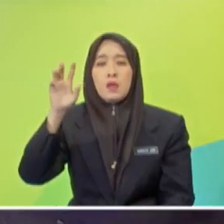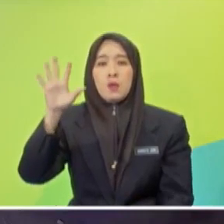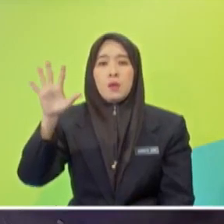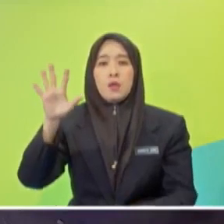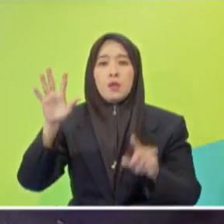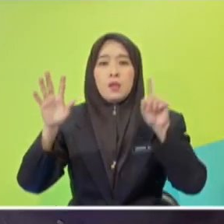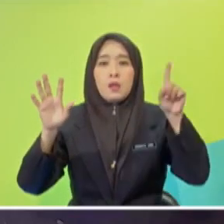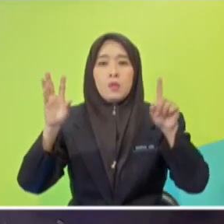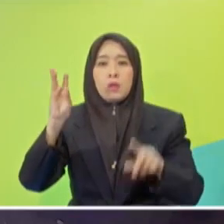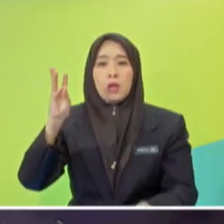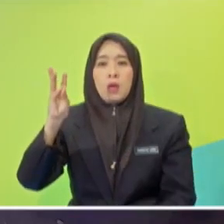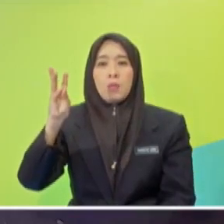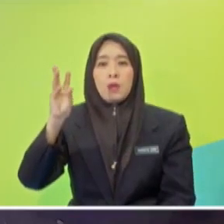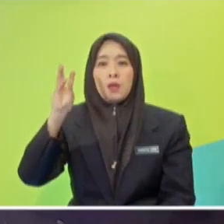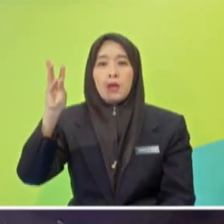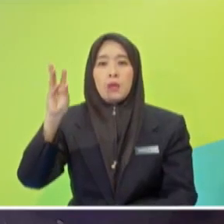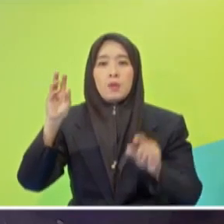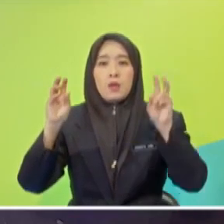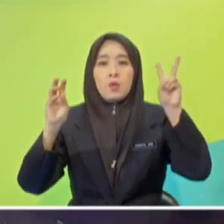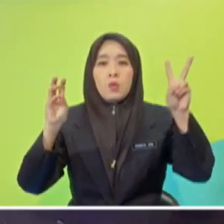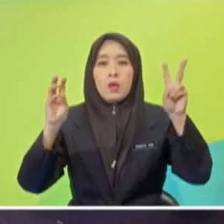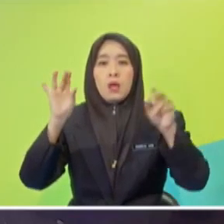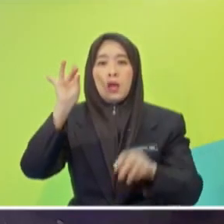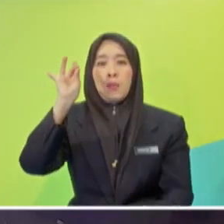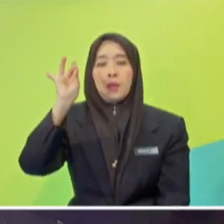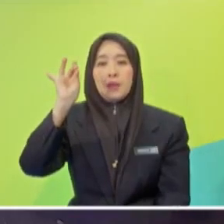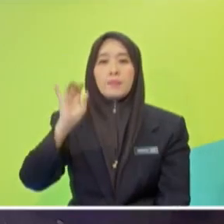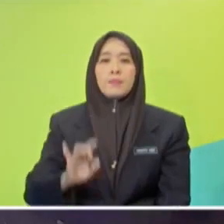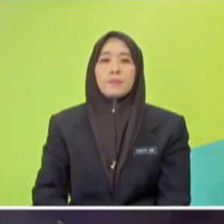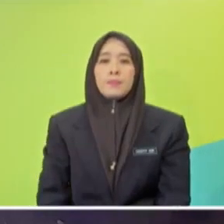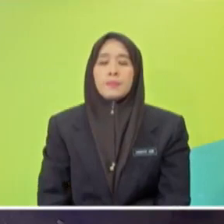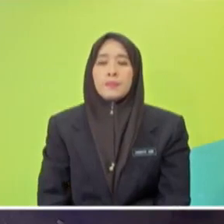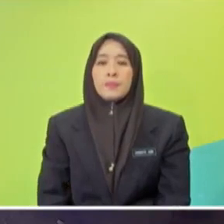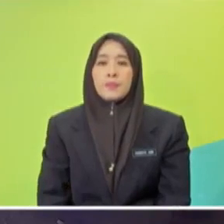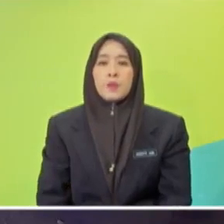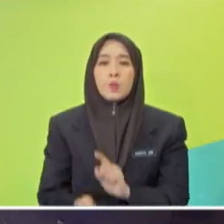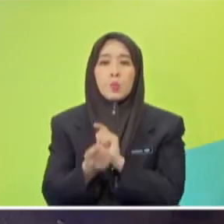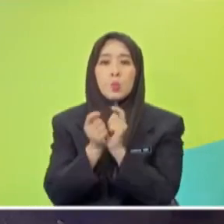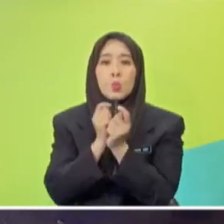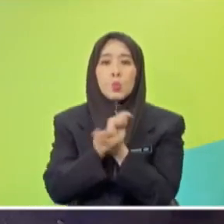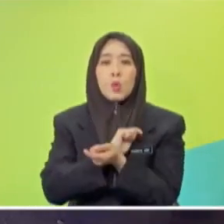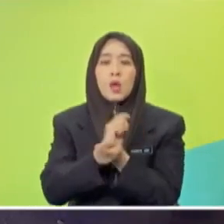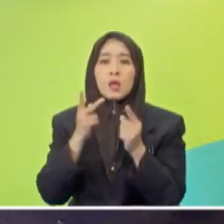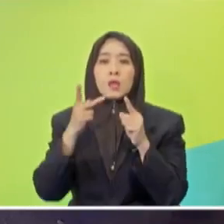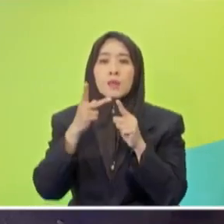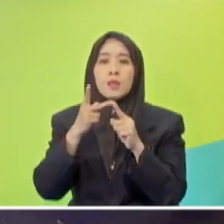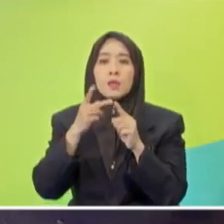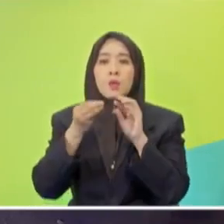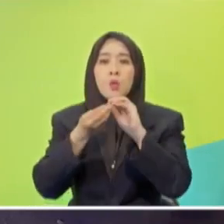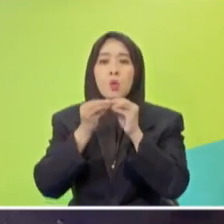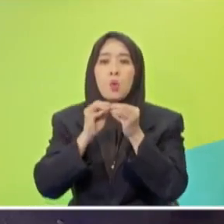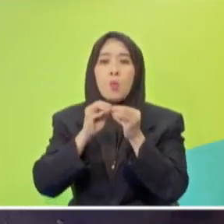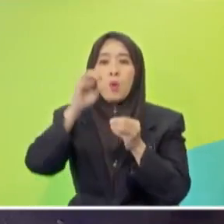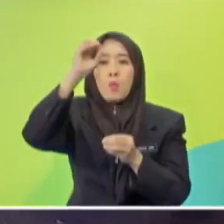6 dengan 2 8 Oke kita akan tukar kepada domba perpuluhan